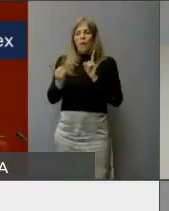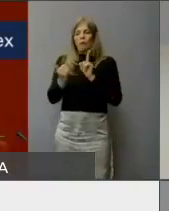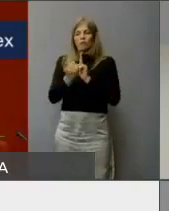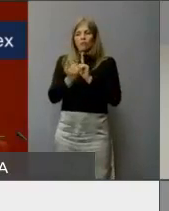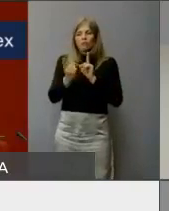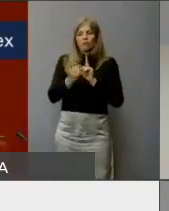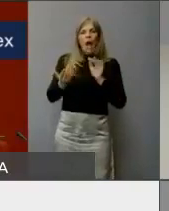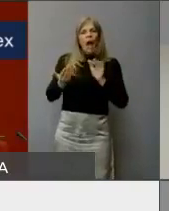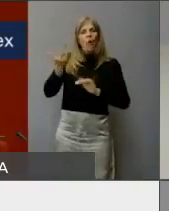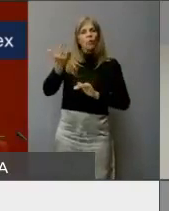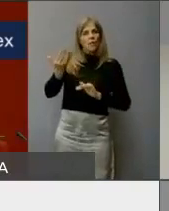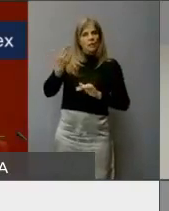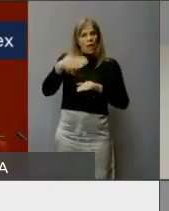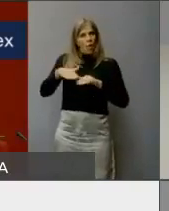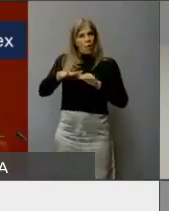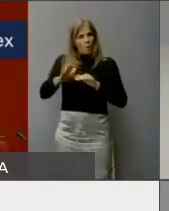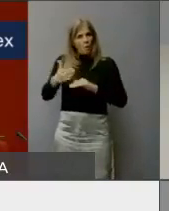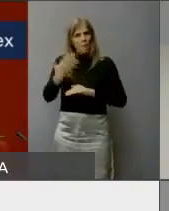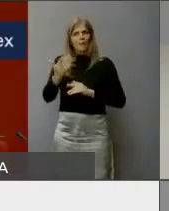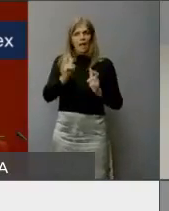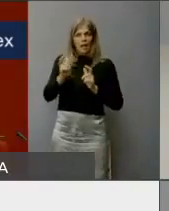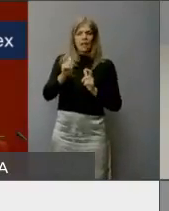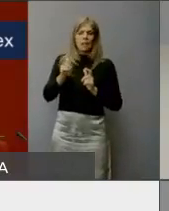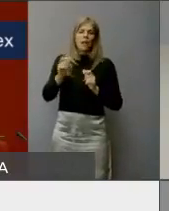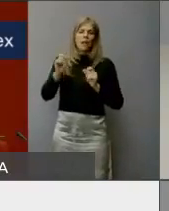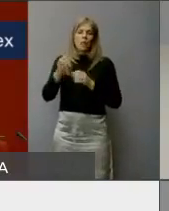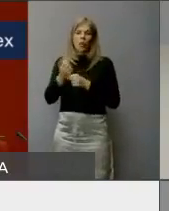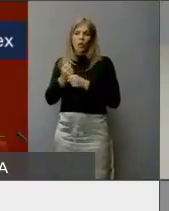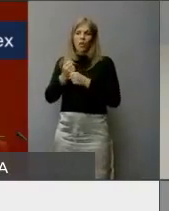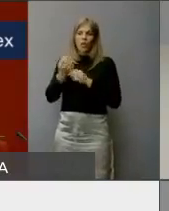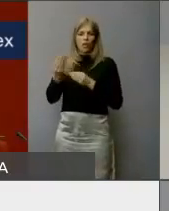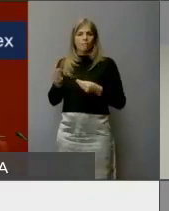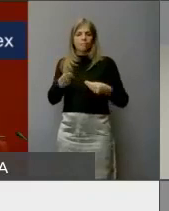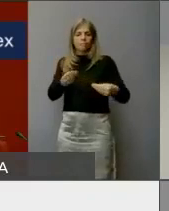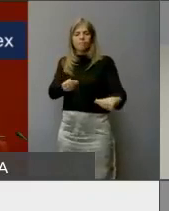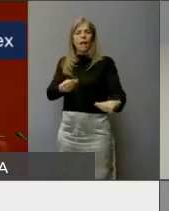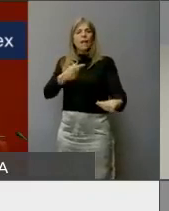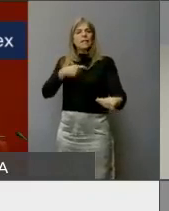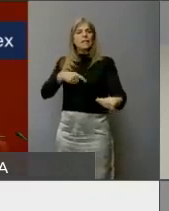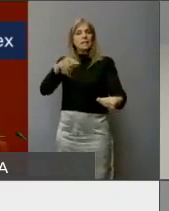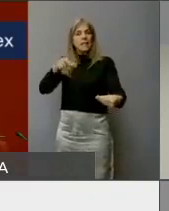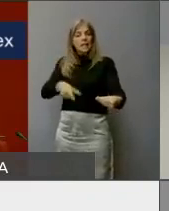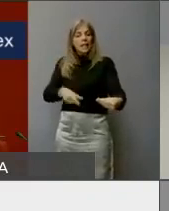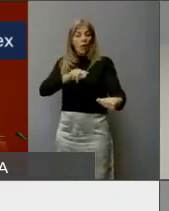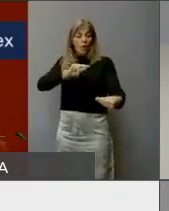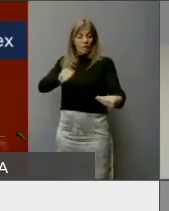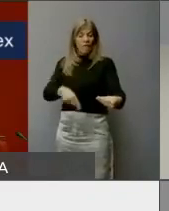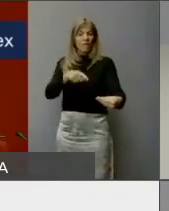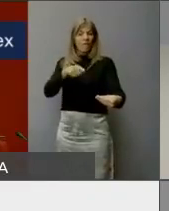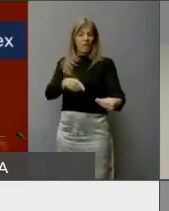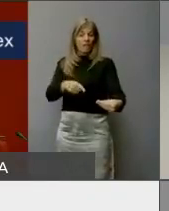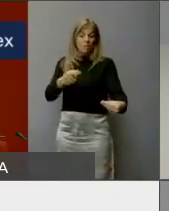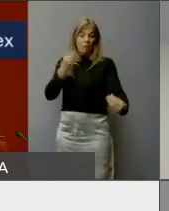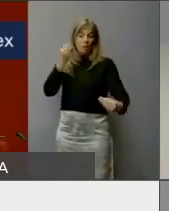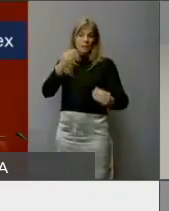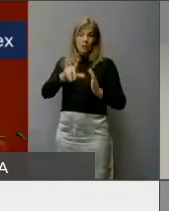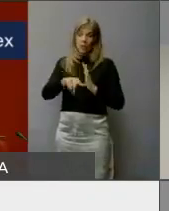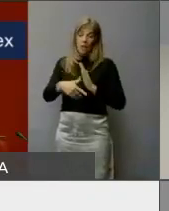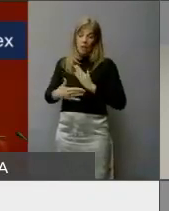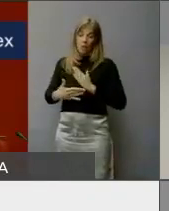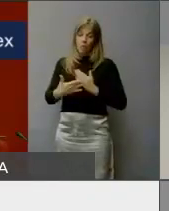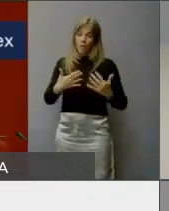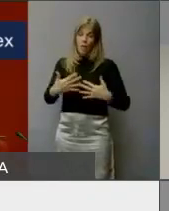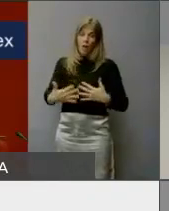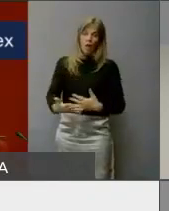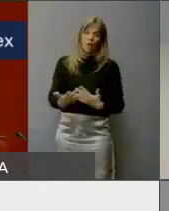come nel caso e poi la la sottoporremo al sindaco per per l'emanazione pensi in tempi veramente brevi ovviamente